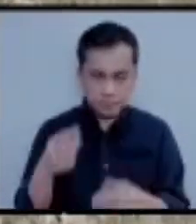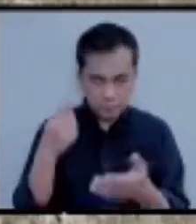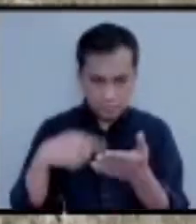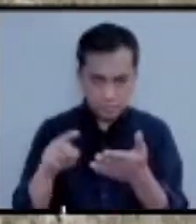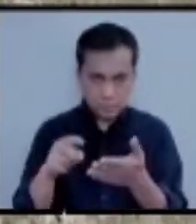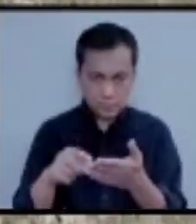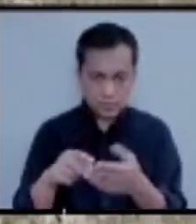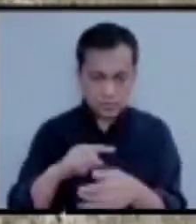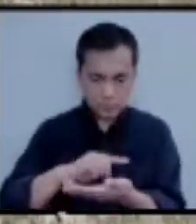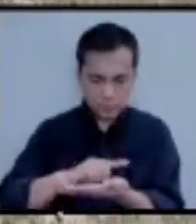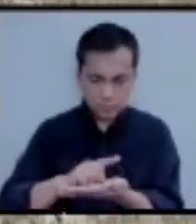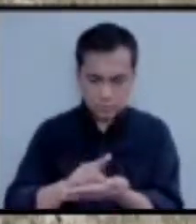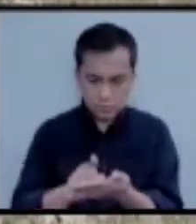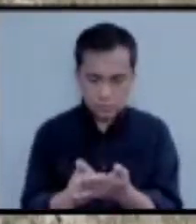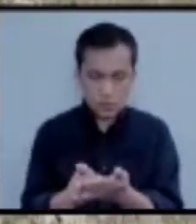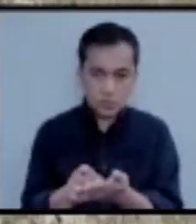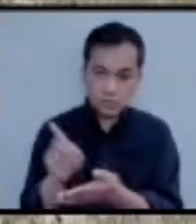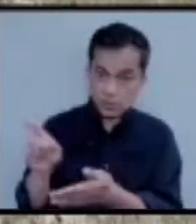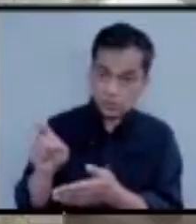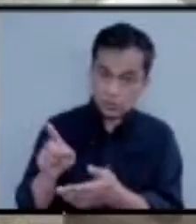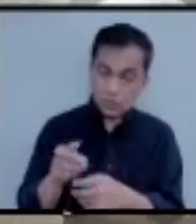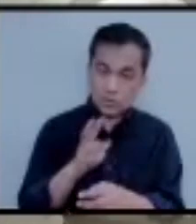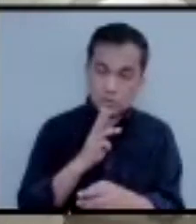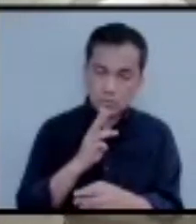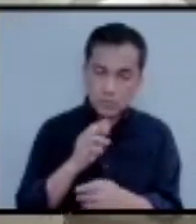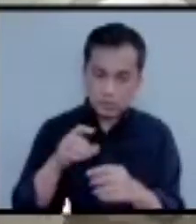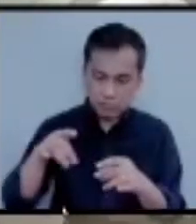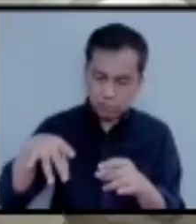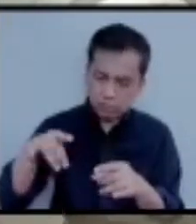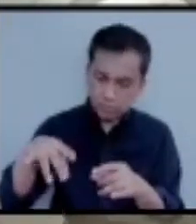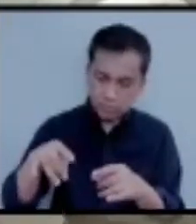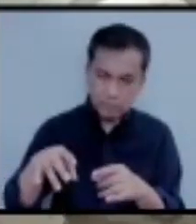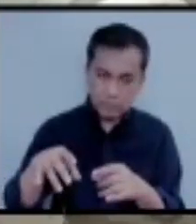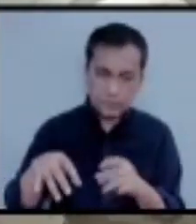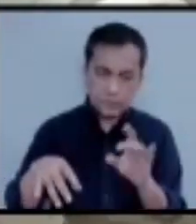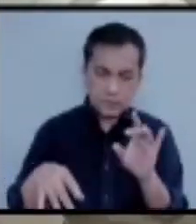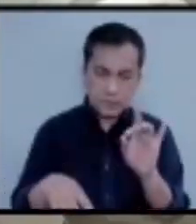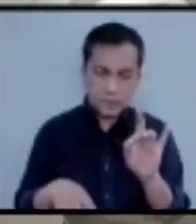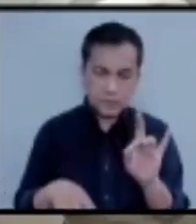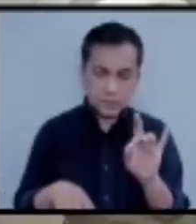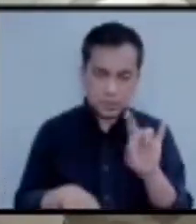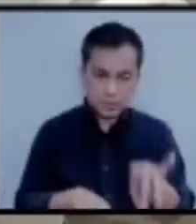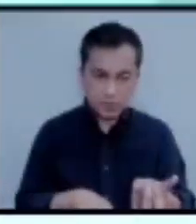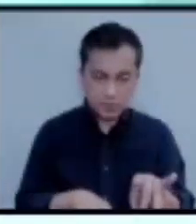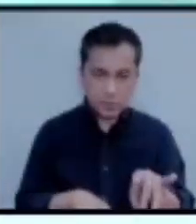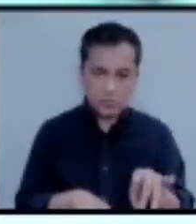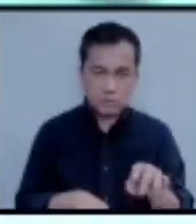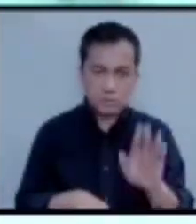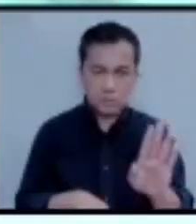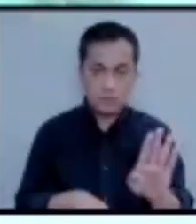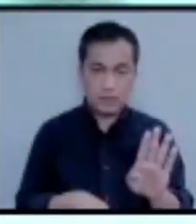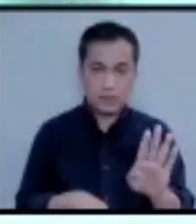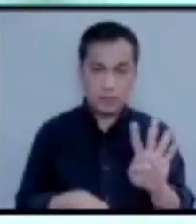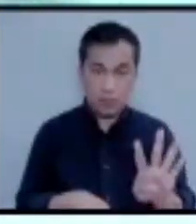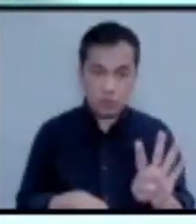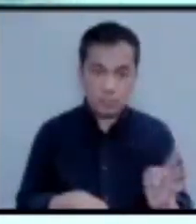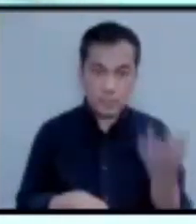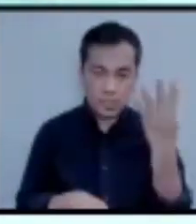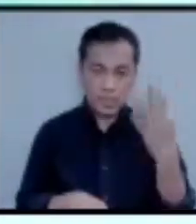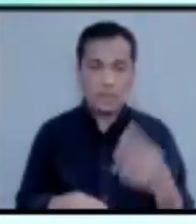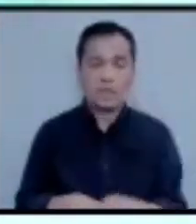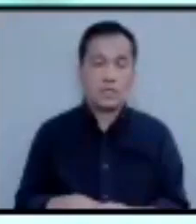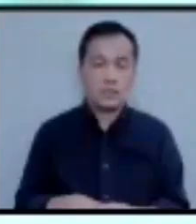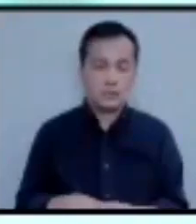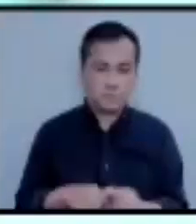Kung may tagas, sarahan agad ang main valve mula alas 8 ng hapon hanggang alas 4 ng umaga. Hanggat maari,